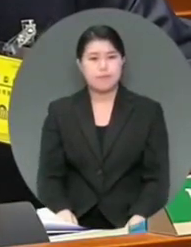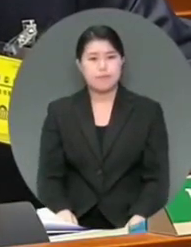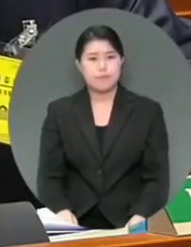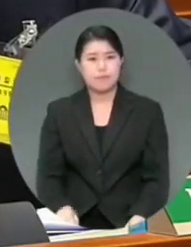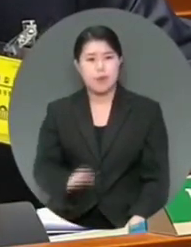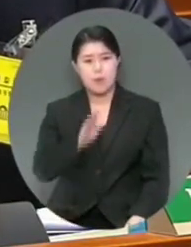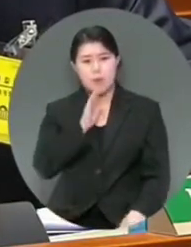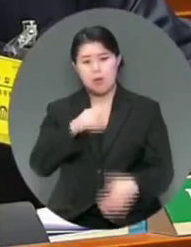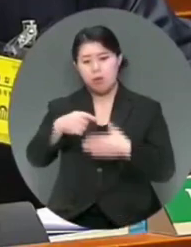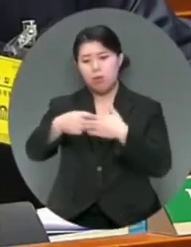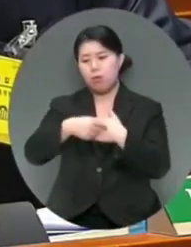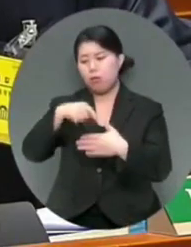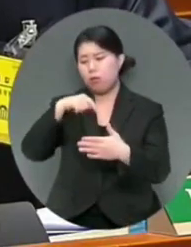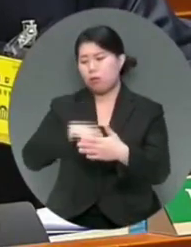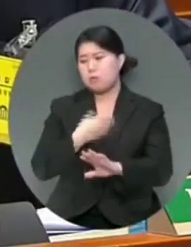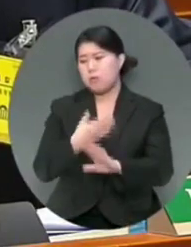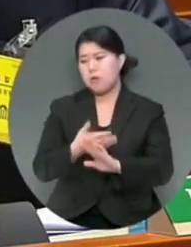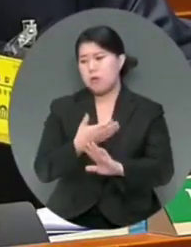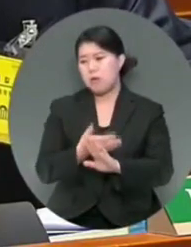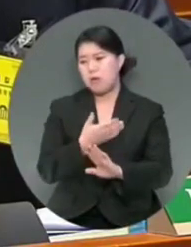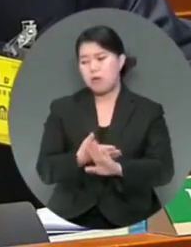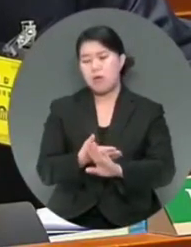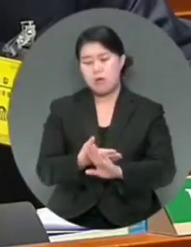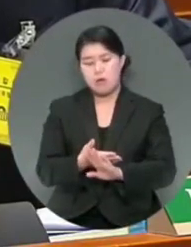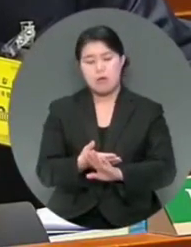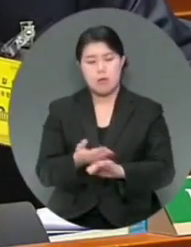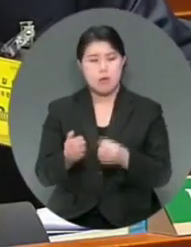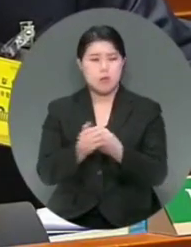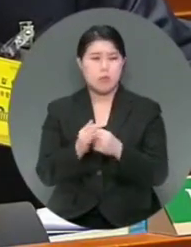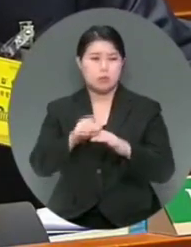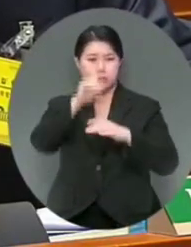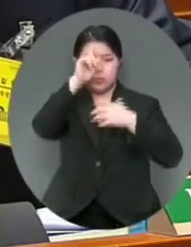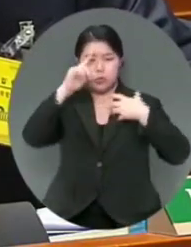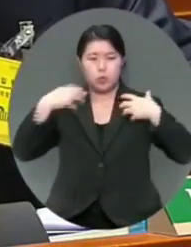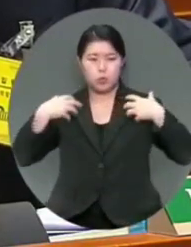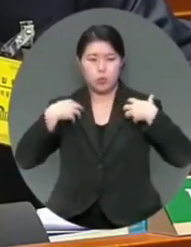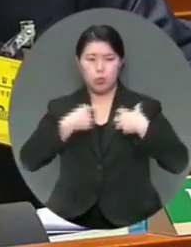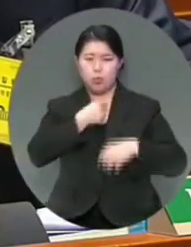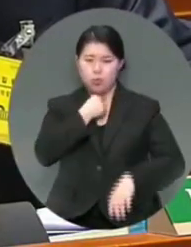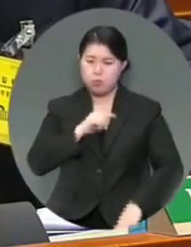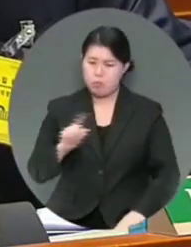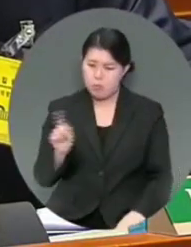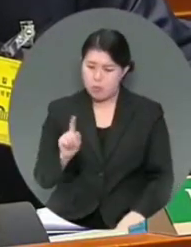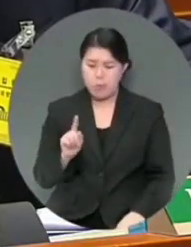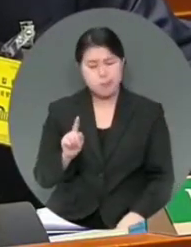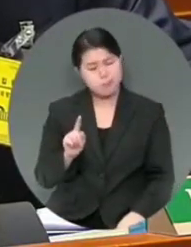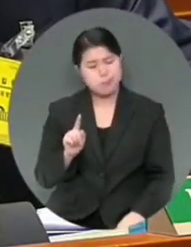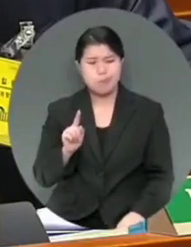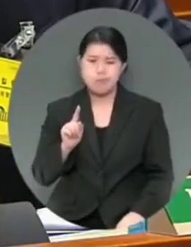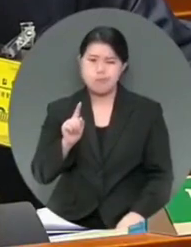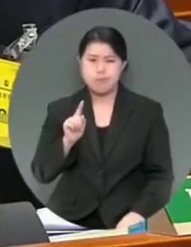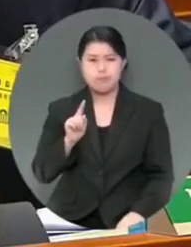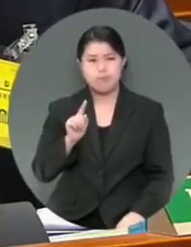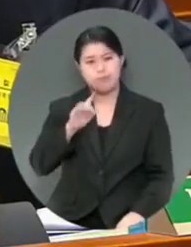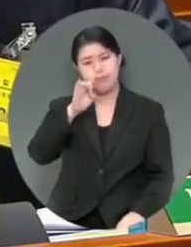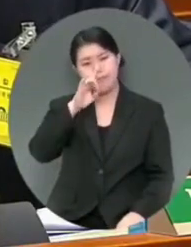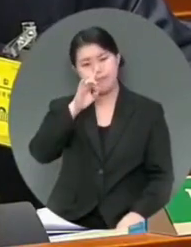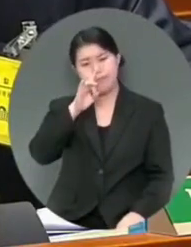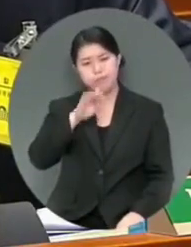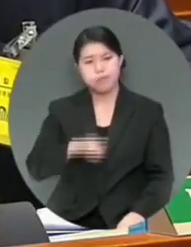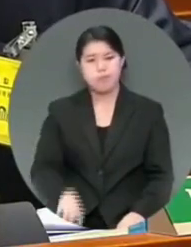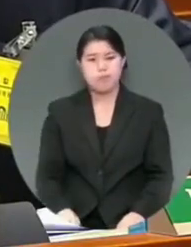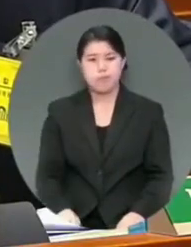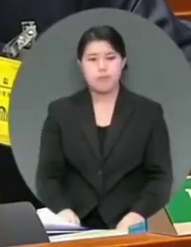정말 겉과 속이 달라 보여서 이 정부가 원하는 것이 과연 무엇인지가 저는